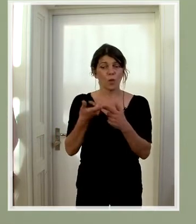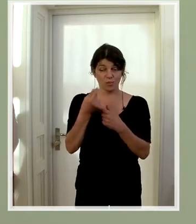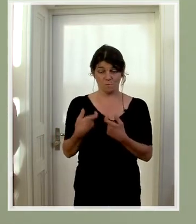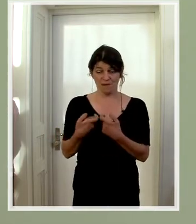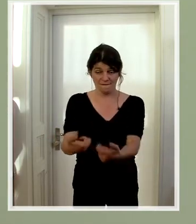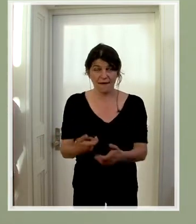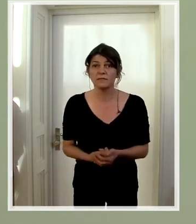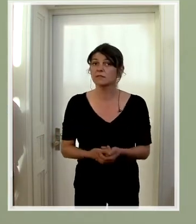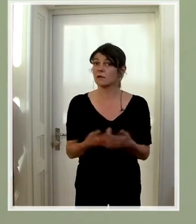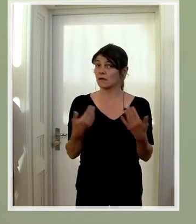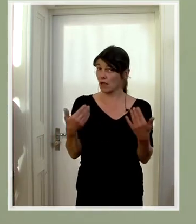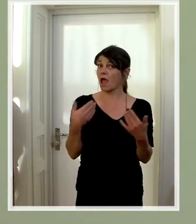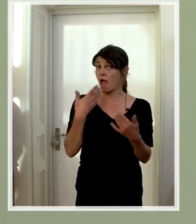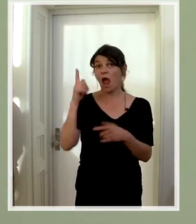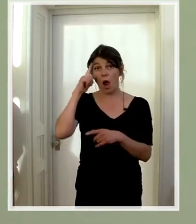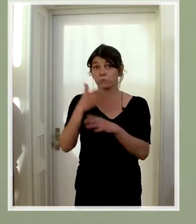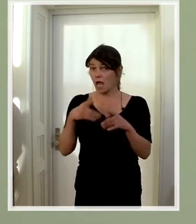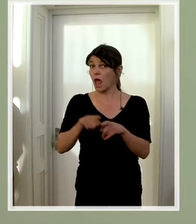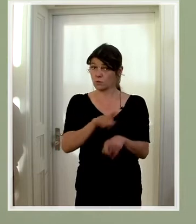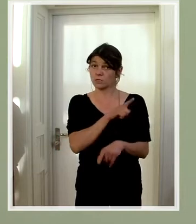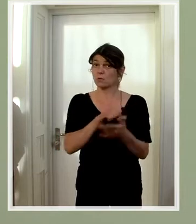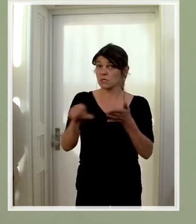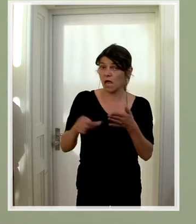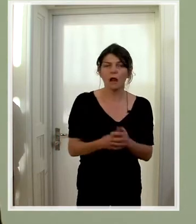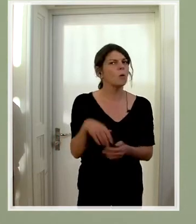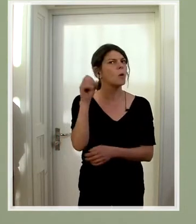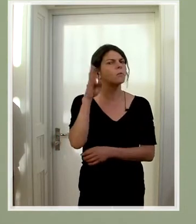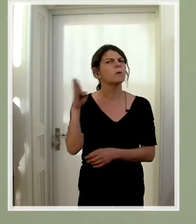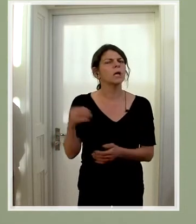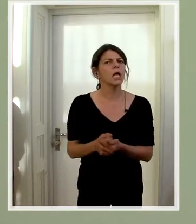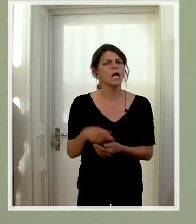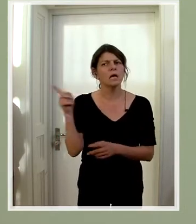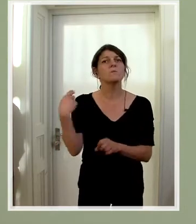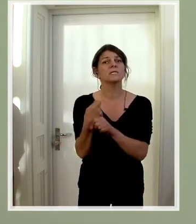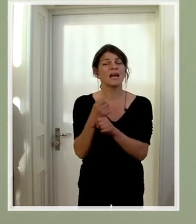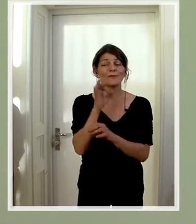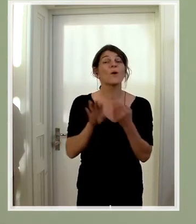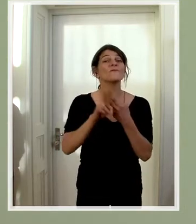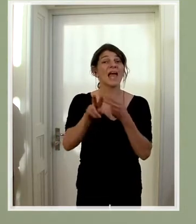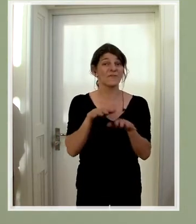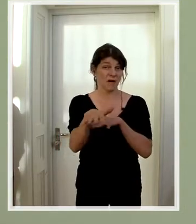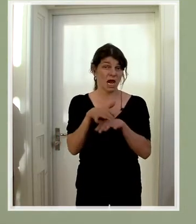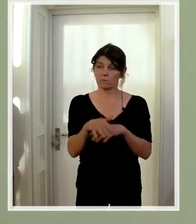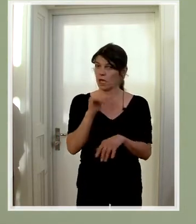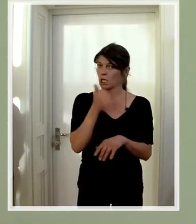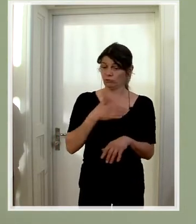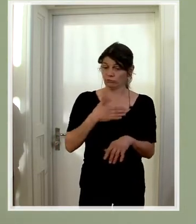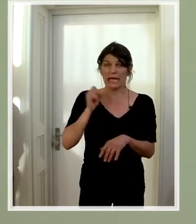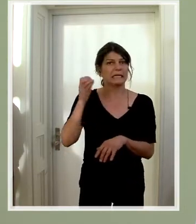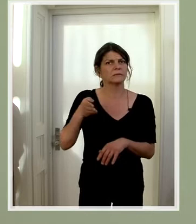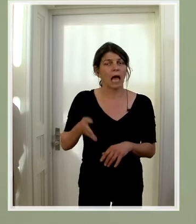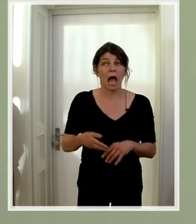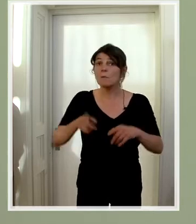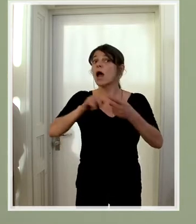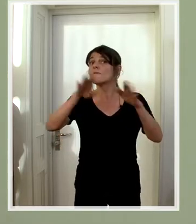ist, auch zum grossen Teil zahlen. Die ÖBB zahlt das für den Fernverkehr, aber nicht unsere S-Bahn. Aber wenn denn